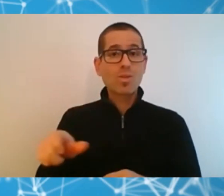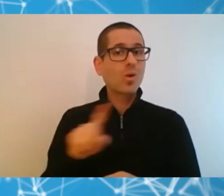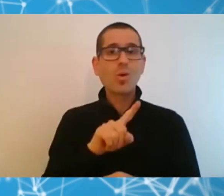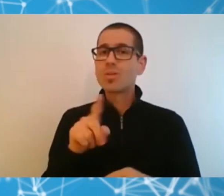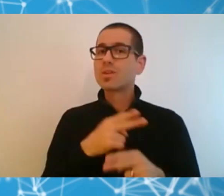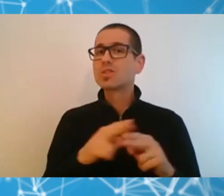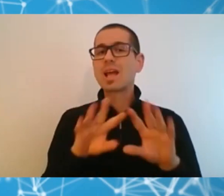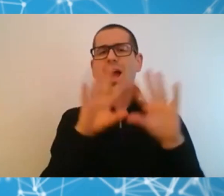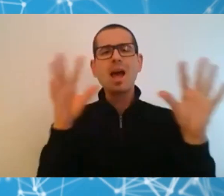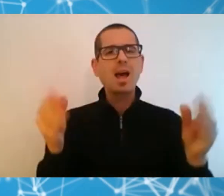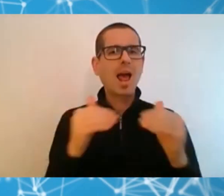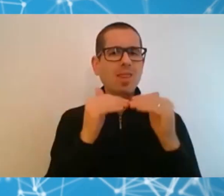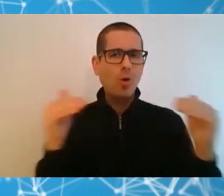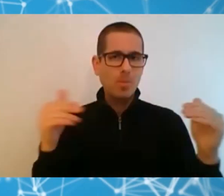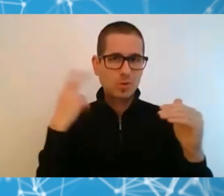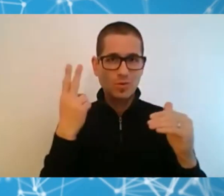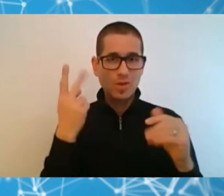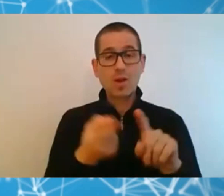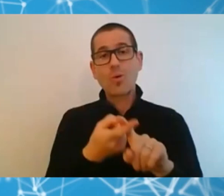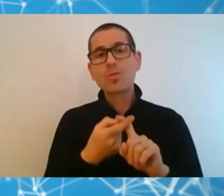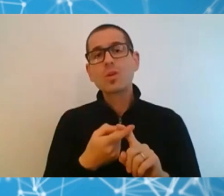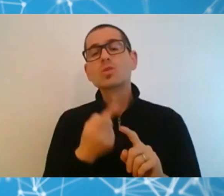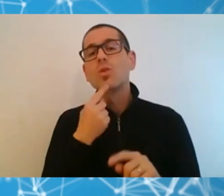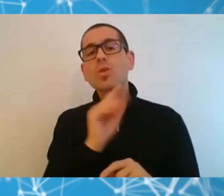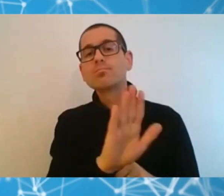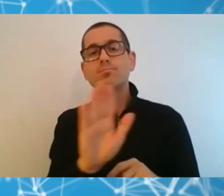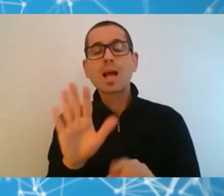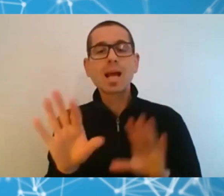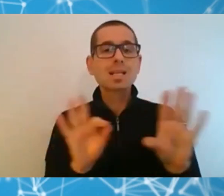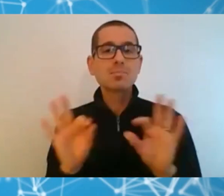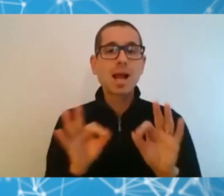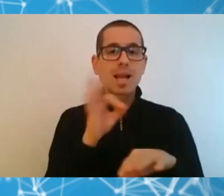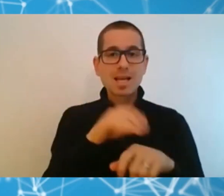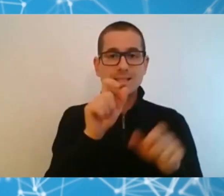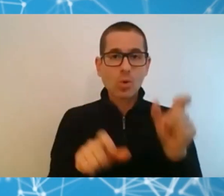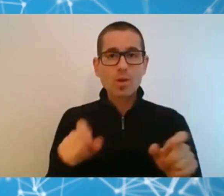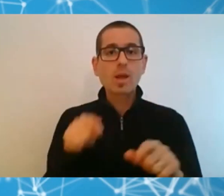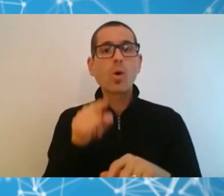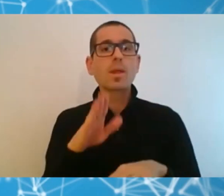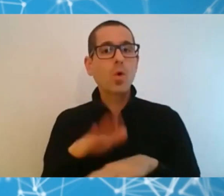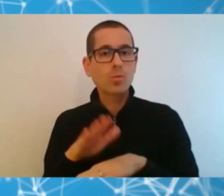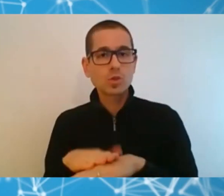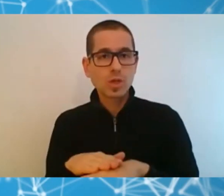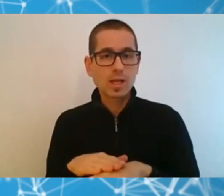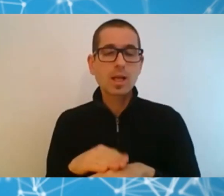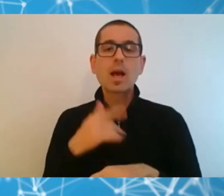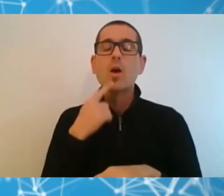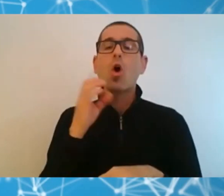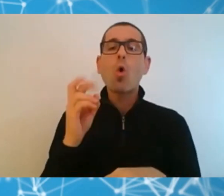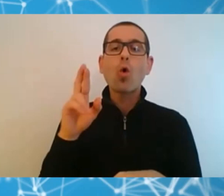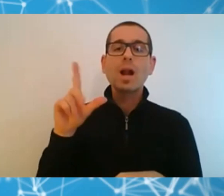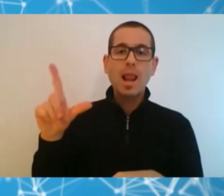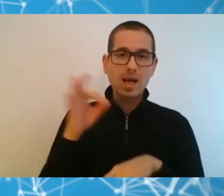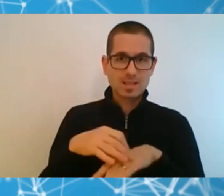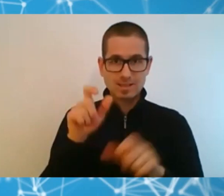Sloveniji. Odvisno od tega, koliko so njihovi izbrani zdravniki o tem obveščeni, bom rekel tudi otorinolaringologi, ki